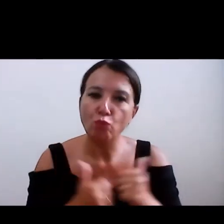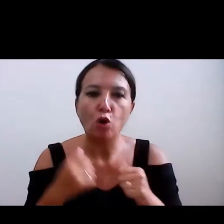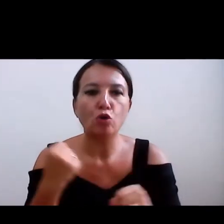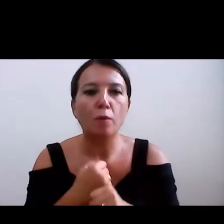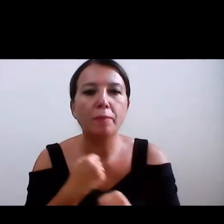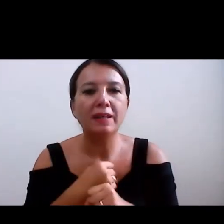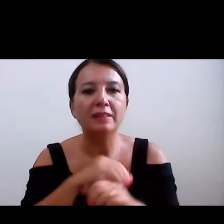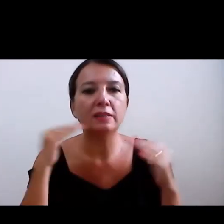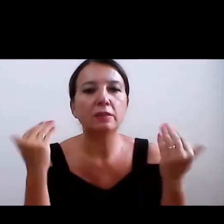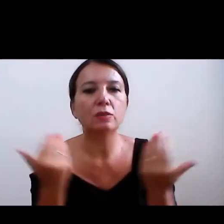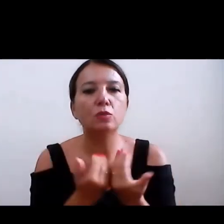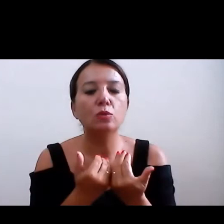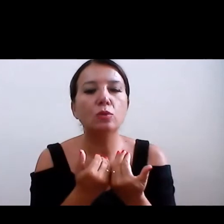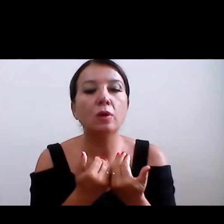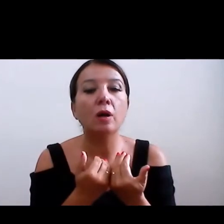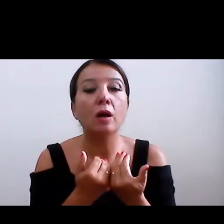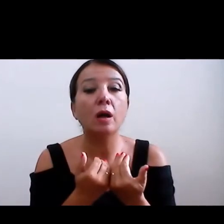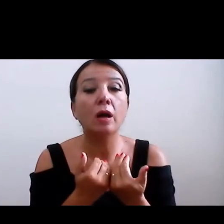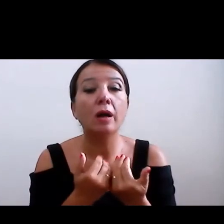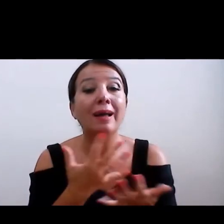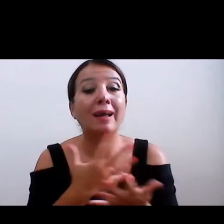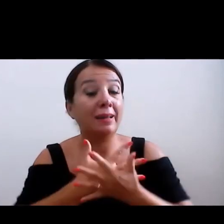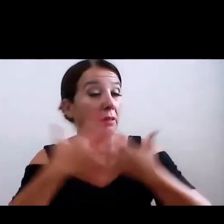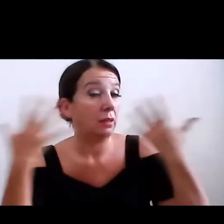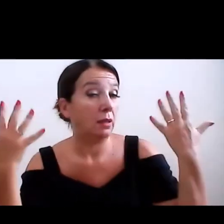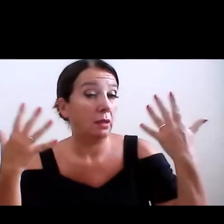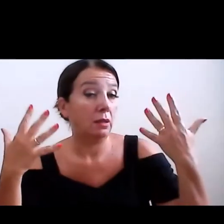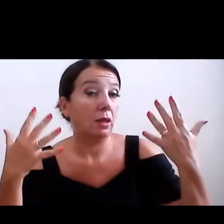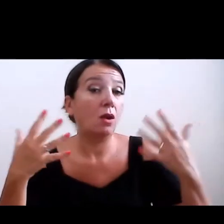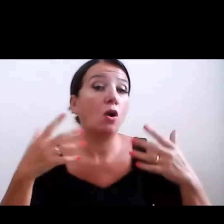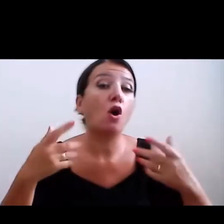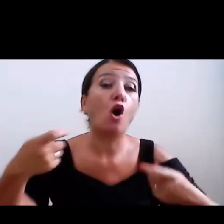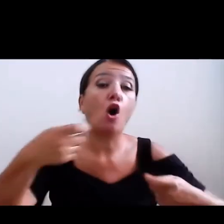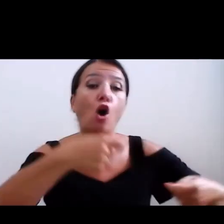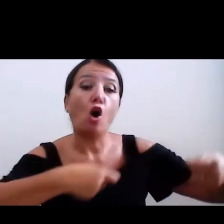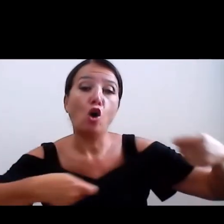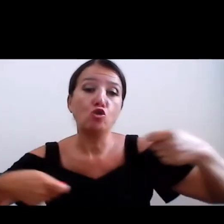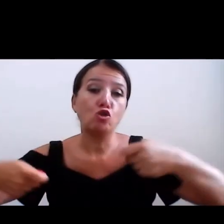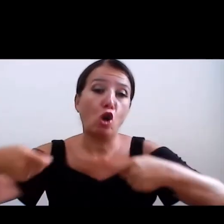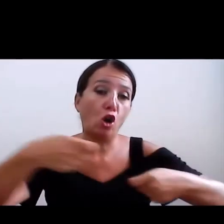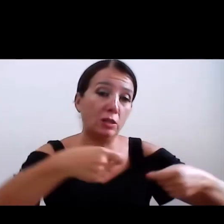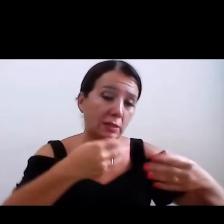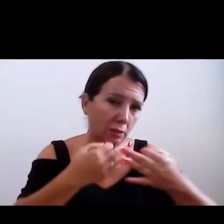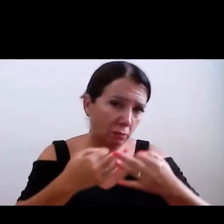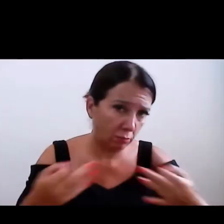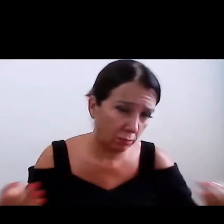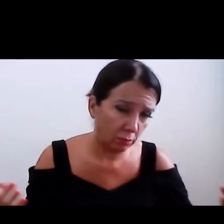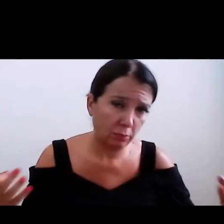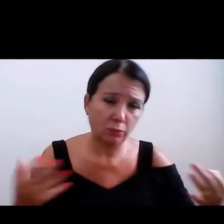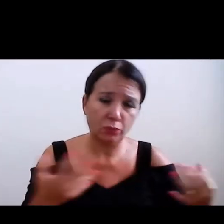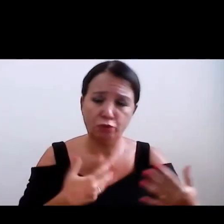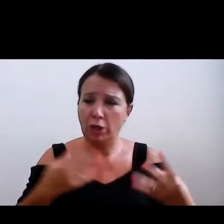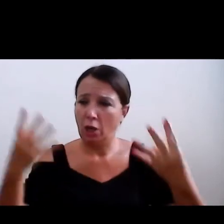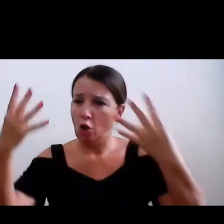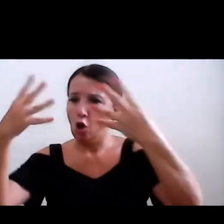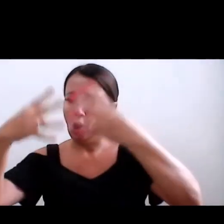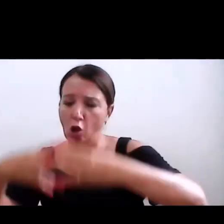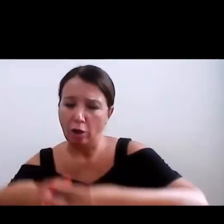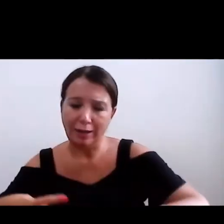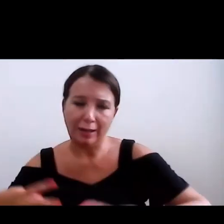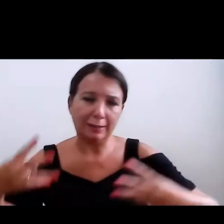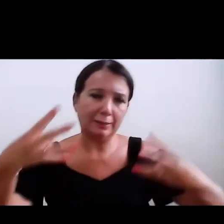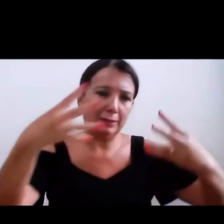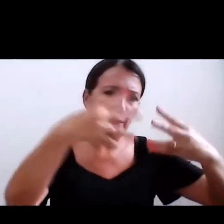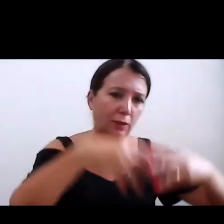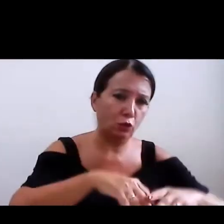è chiaro che i consorzi, è giusto che ci sono, che ci sia l'organizzazione di tutto,